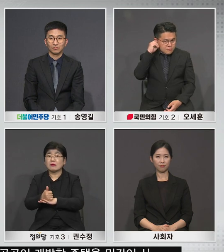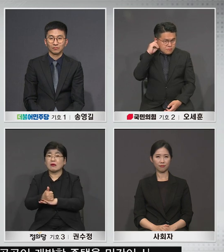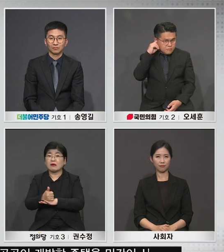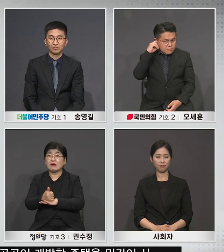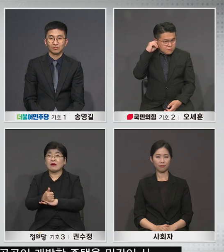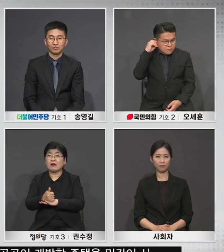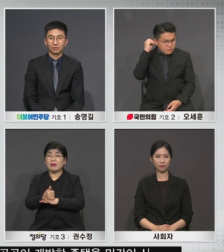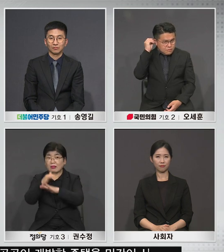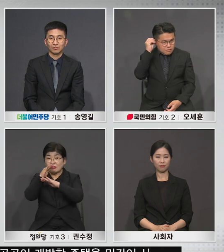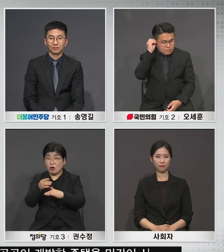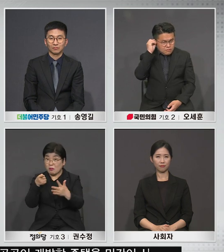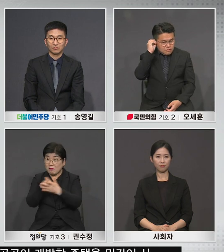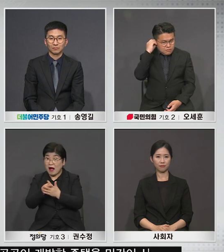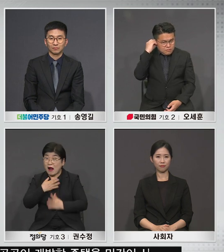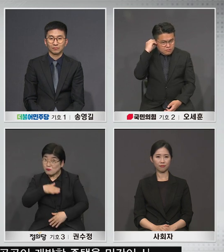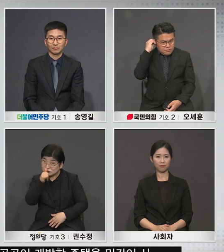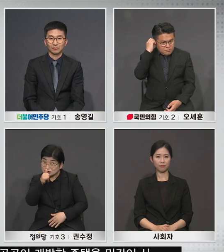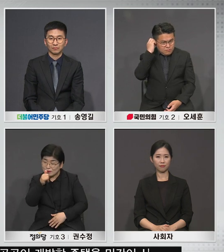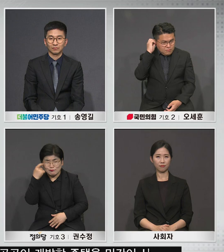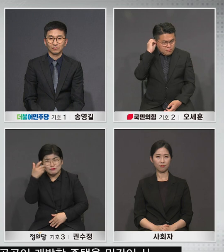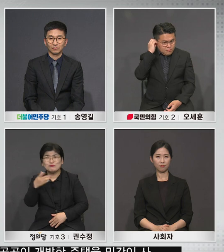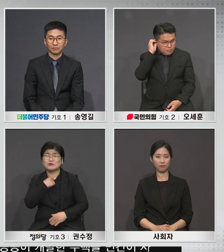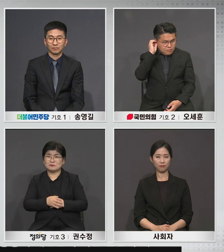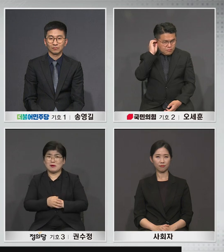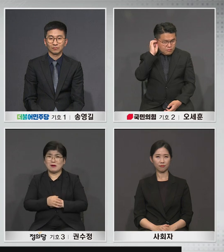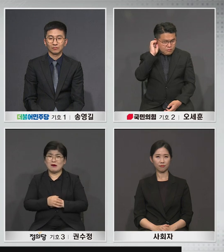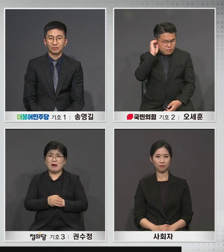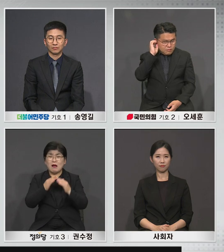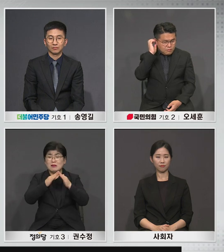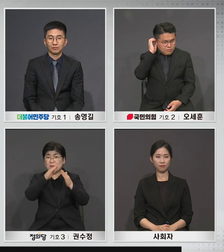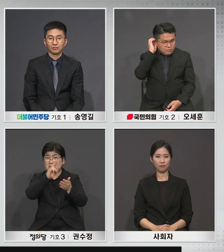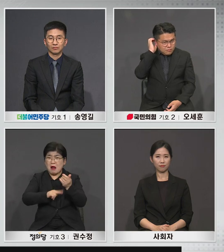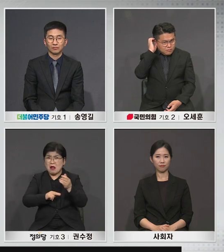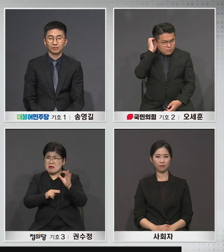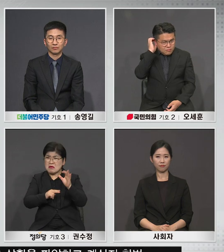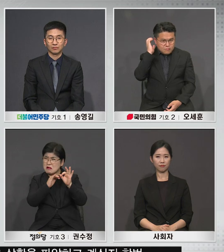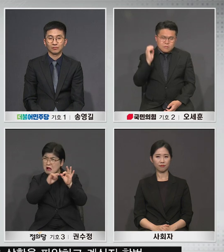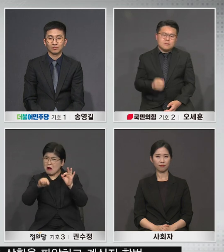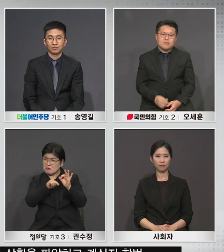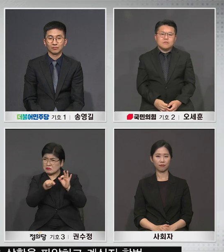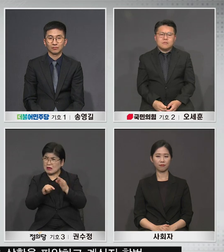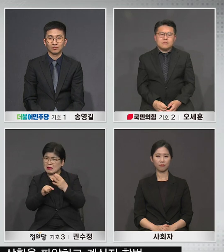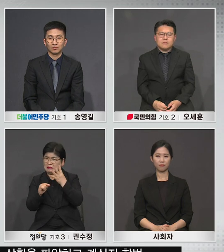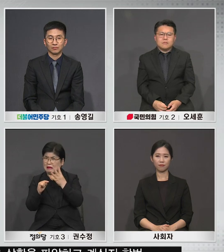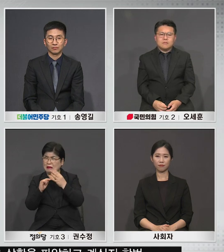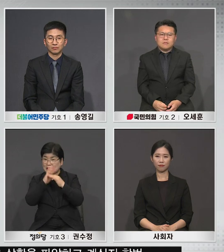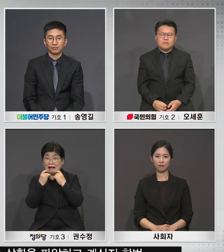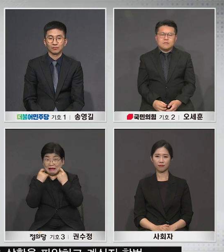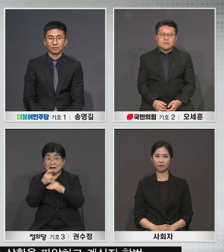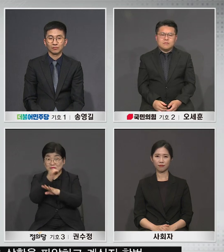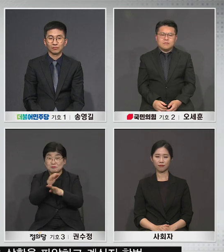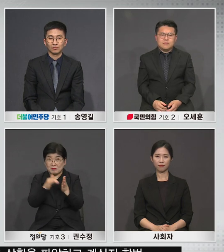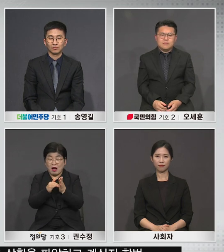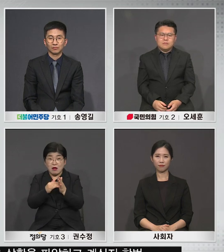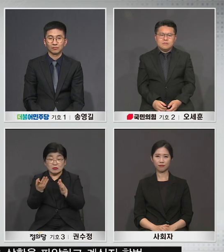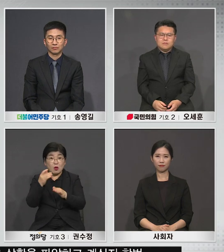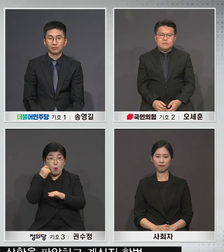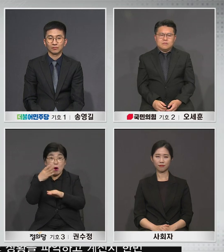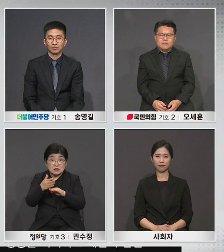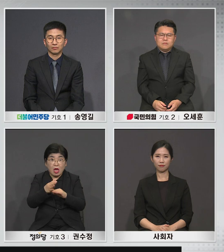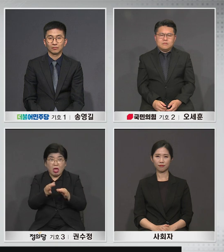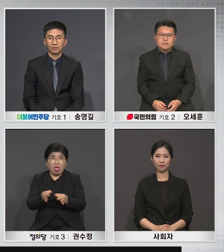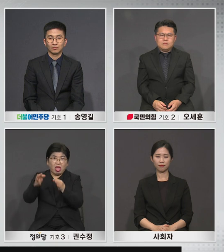파악하고 계신지 한번 묻고 싶습니다. 이미 팔려간 집 중에 10채 중에 4채는 민간으로 넘어갔습니다. 그리고 임대료는 2배까지 뛰었습니다.